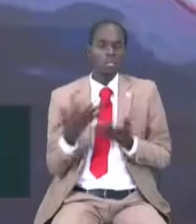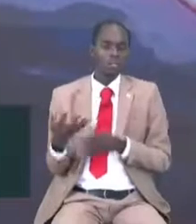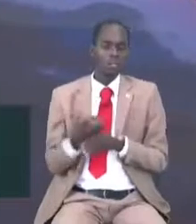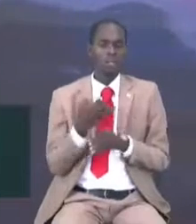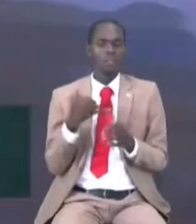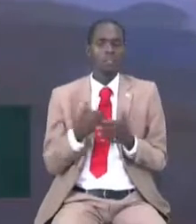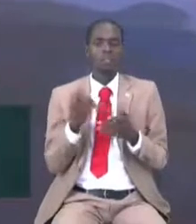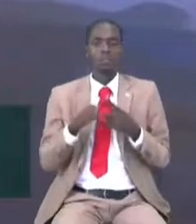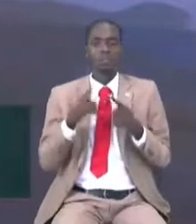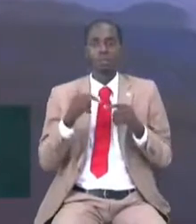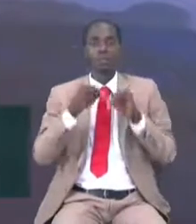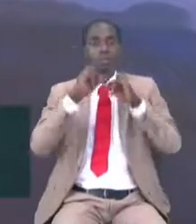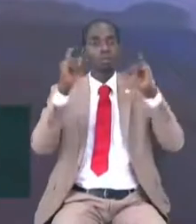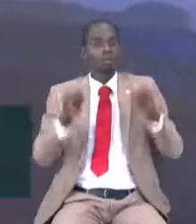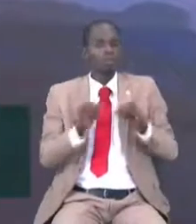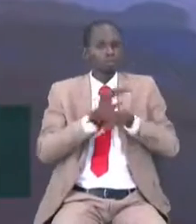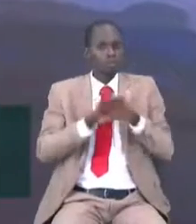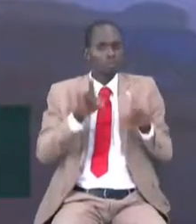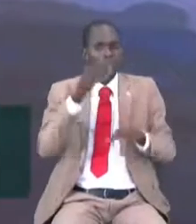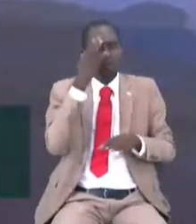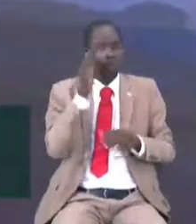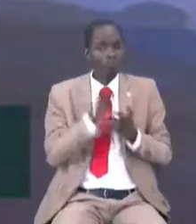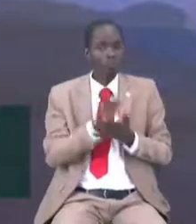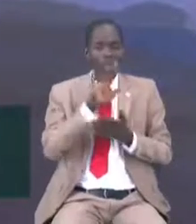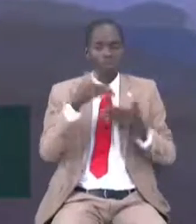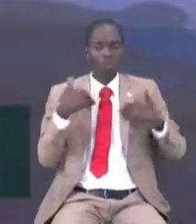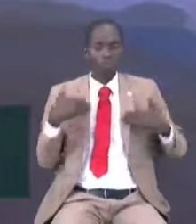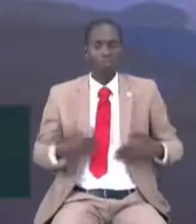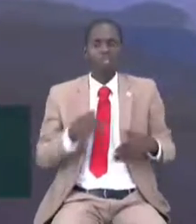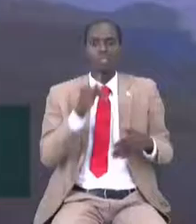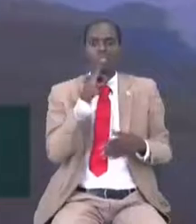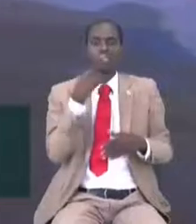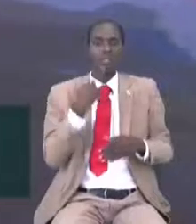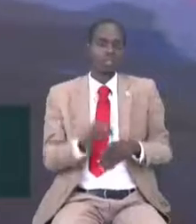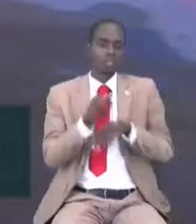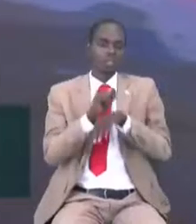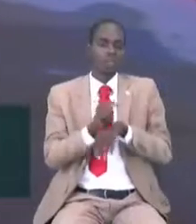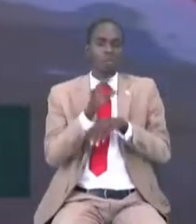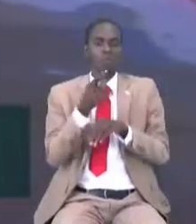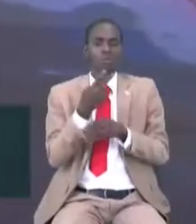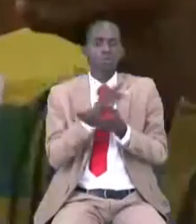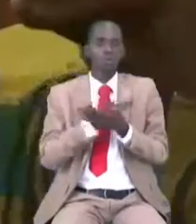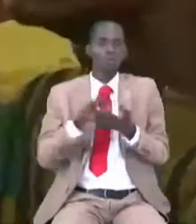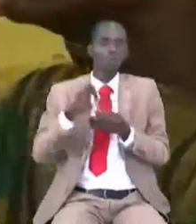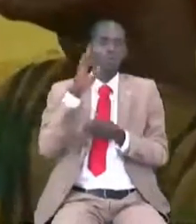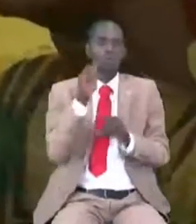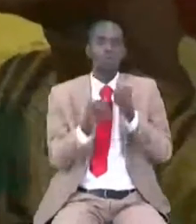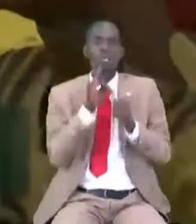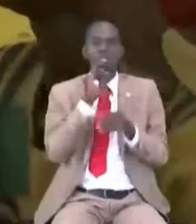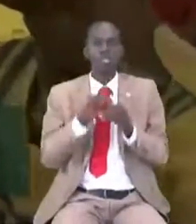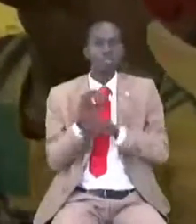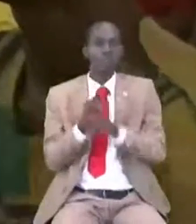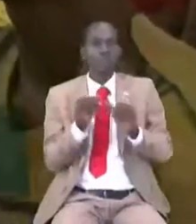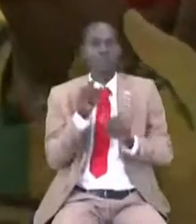que votre corps est le temple du Saint-Esprit qui est en vous, que vous avez reçu de Dieu, que vous ne vous appartenez point à vous-même.